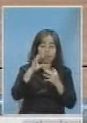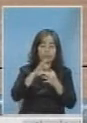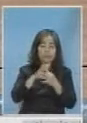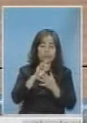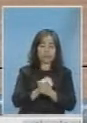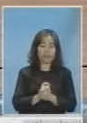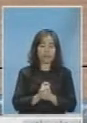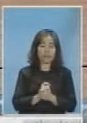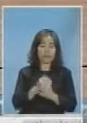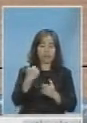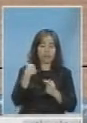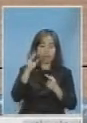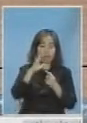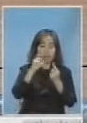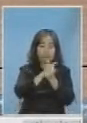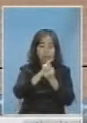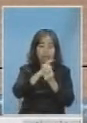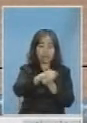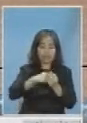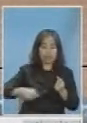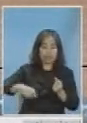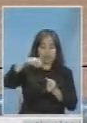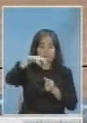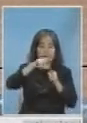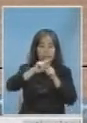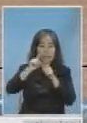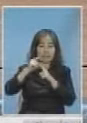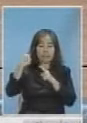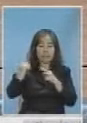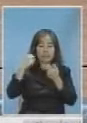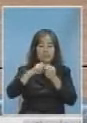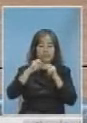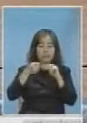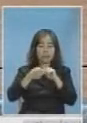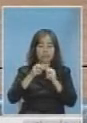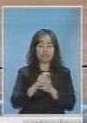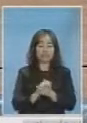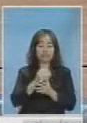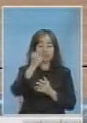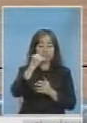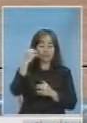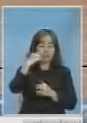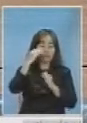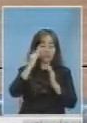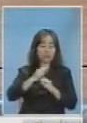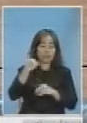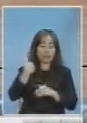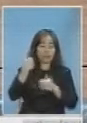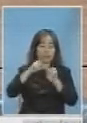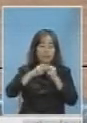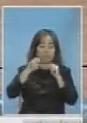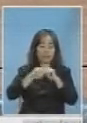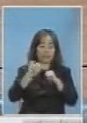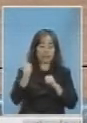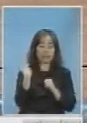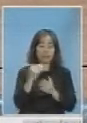และปัญหาความมั่นคงของสถาบันพระมหากษัตริย์ก็ยังจะคงเป็นปัญหาที่เราชาวไทยทุกคนห่วงกังวลถ